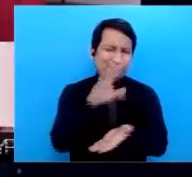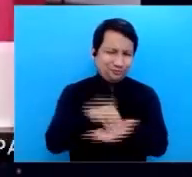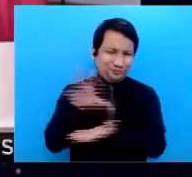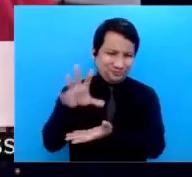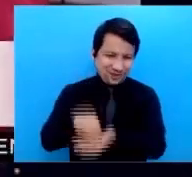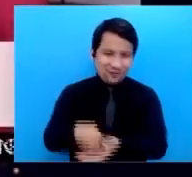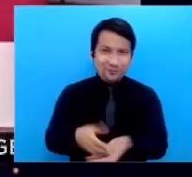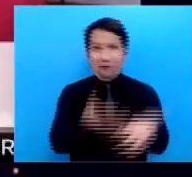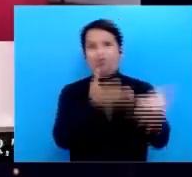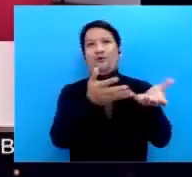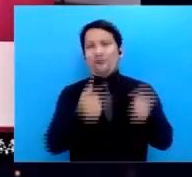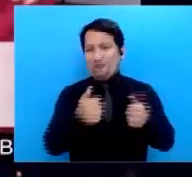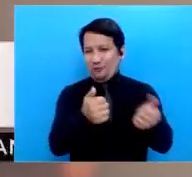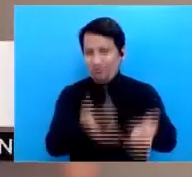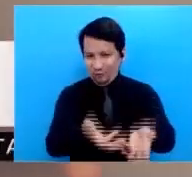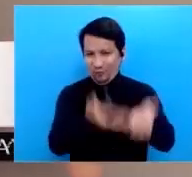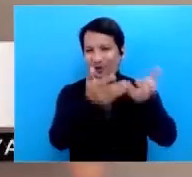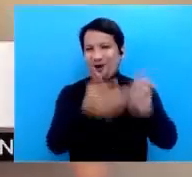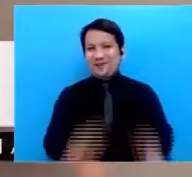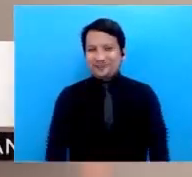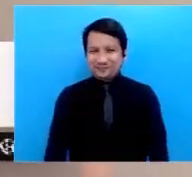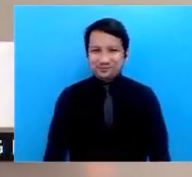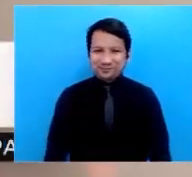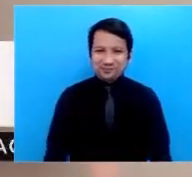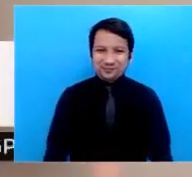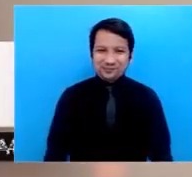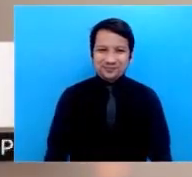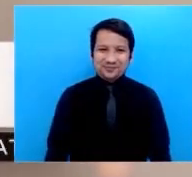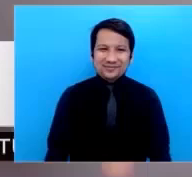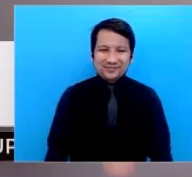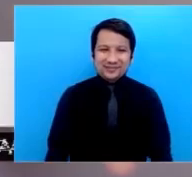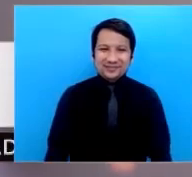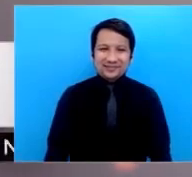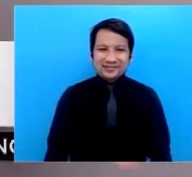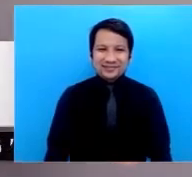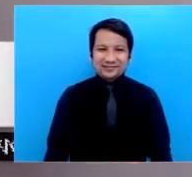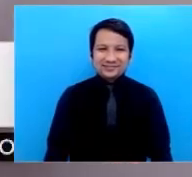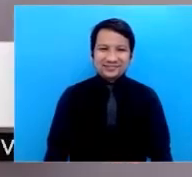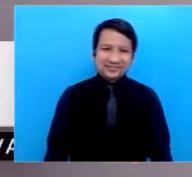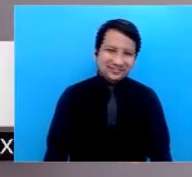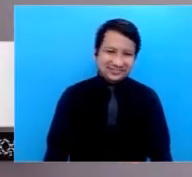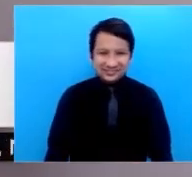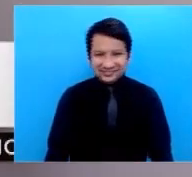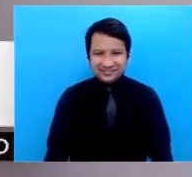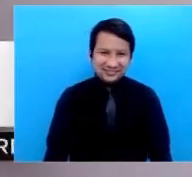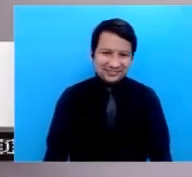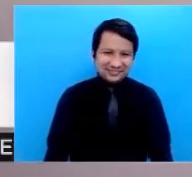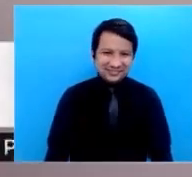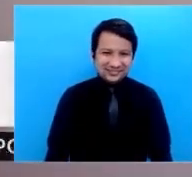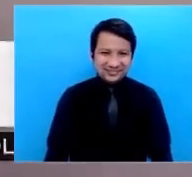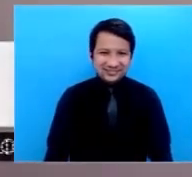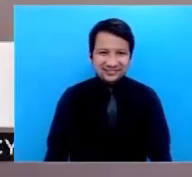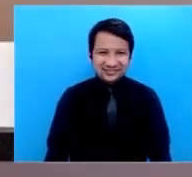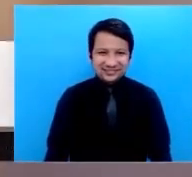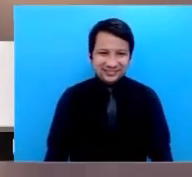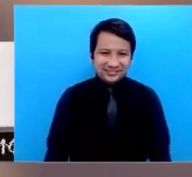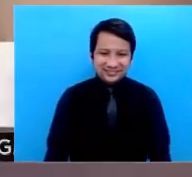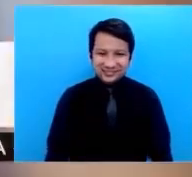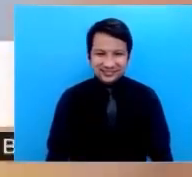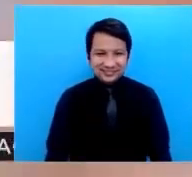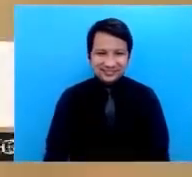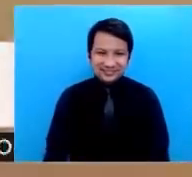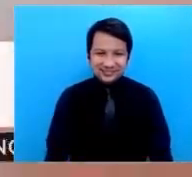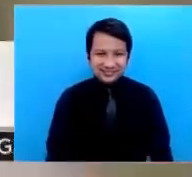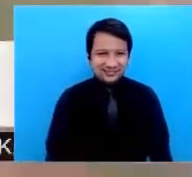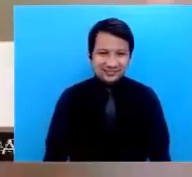na! Welcome to the family, Madrigal. The home of the family, Madrigal. We're on